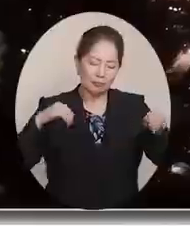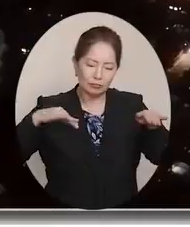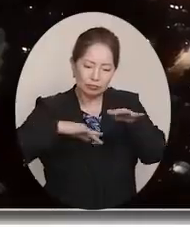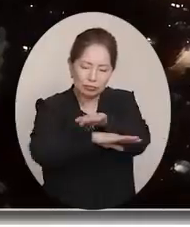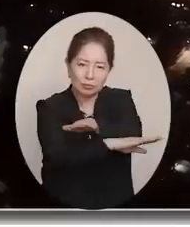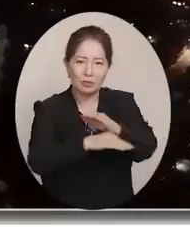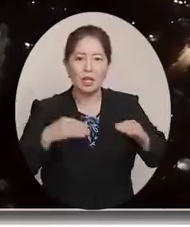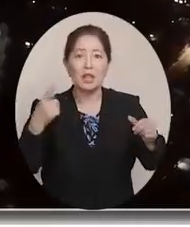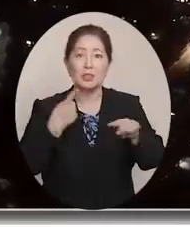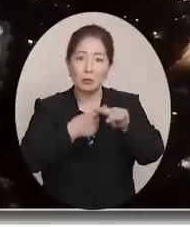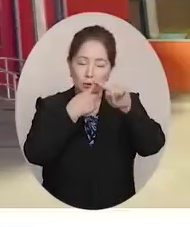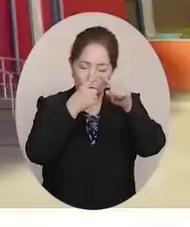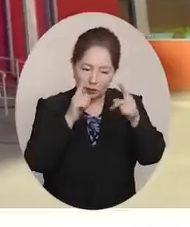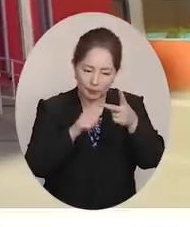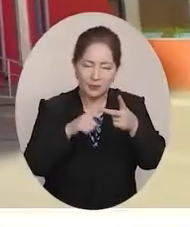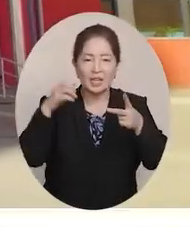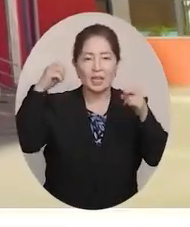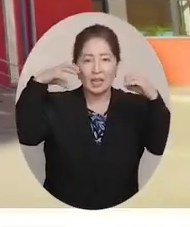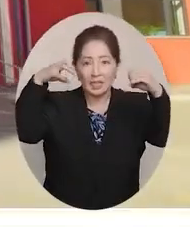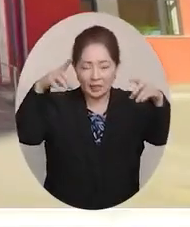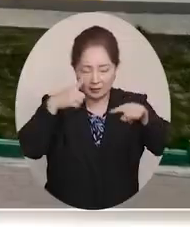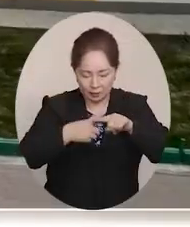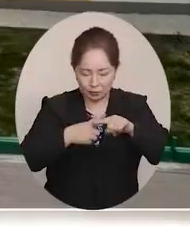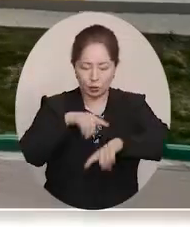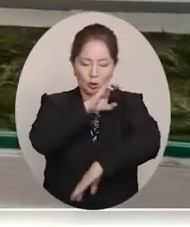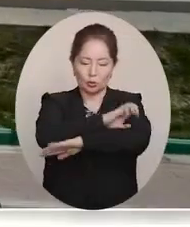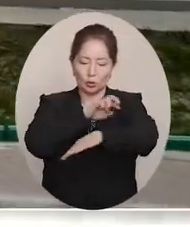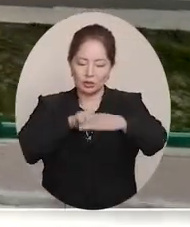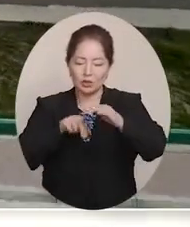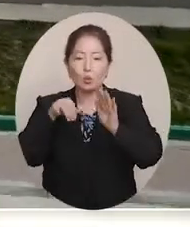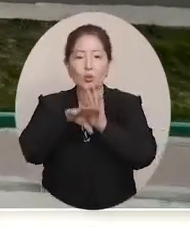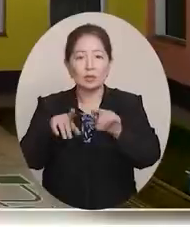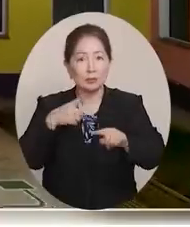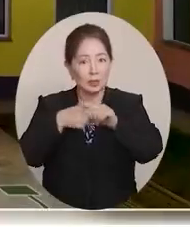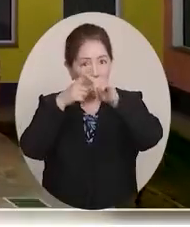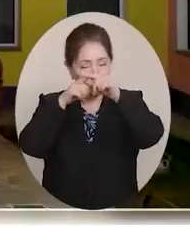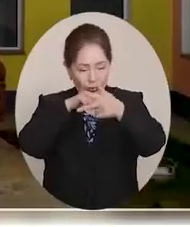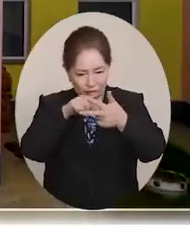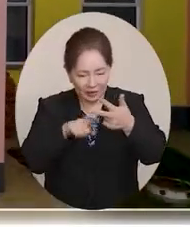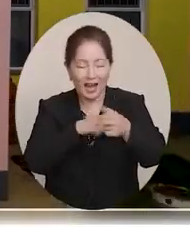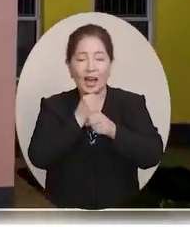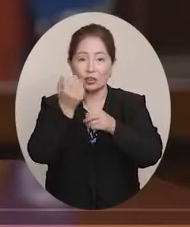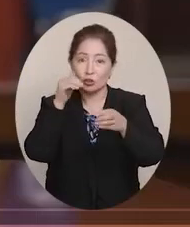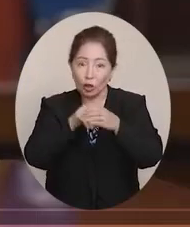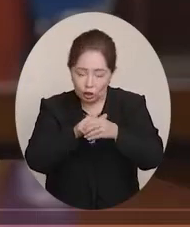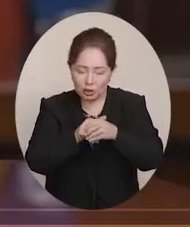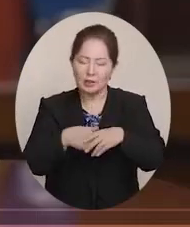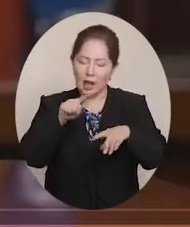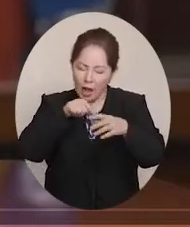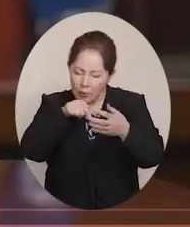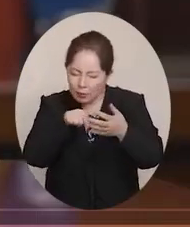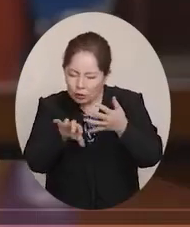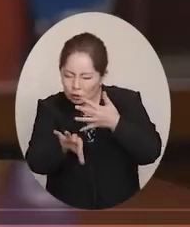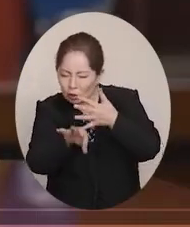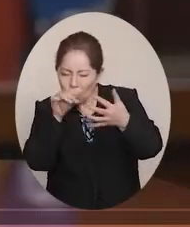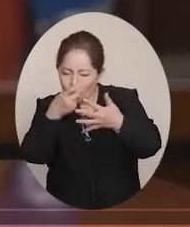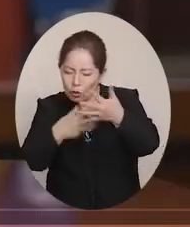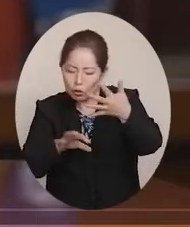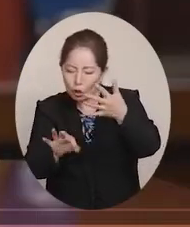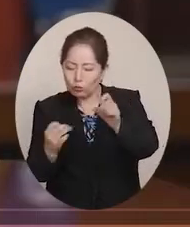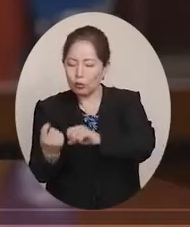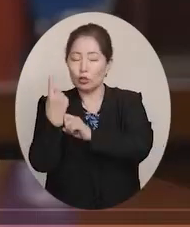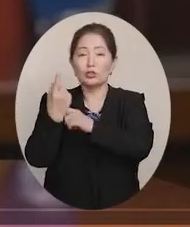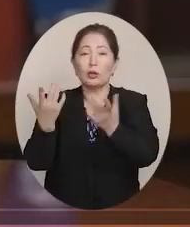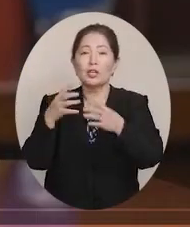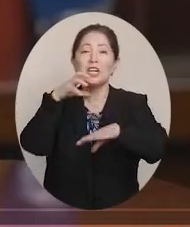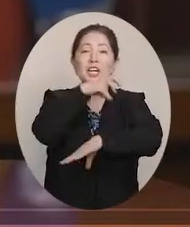нэмэгдүүлэх, гэрэл нэмэгдүүлэх, за сургууль цэцэрлэгийн хүртэмжийг нэмэгдүүлэх гэд энэ ажлууд манд тусгацсан. За түүнээс онцлоод бол энэ гэр